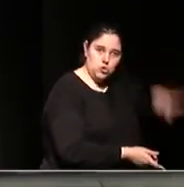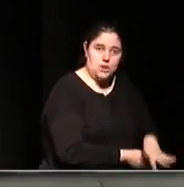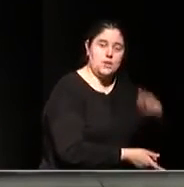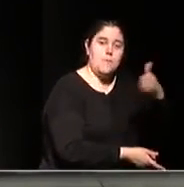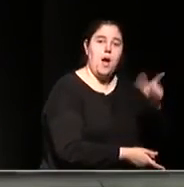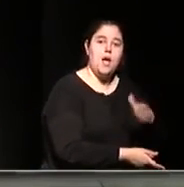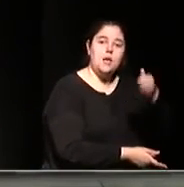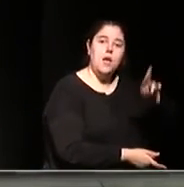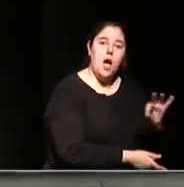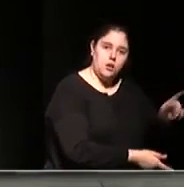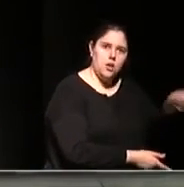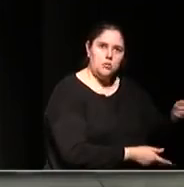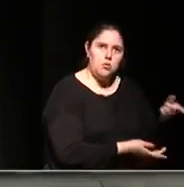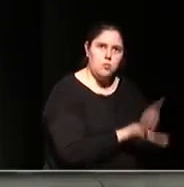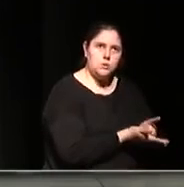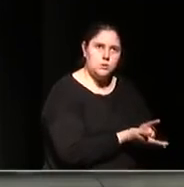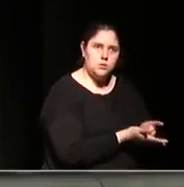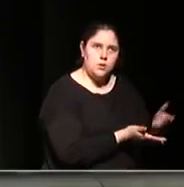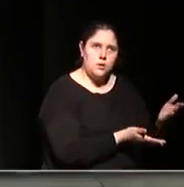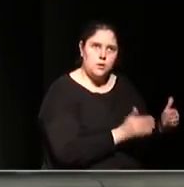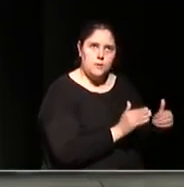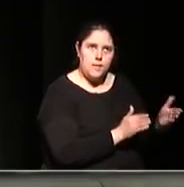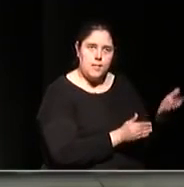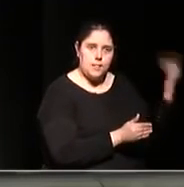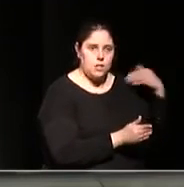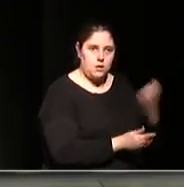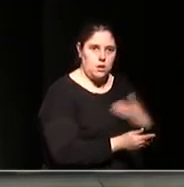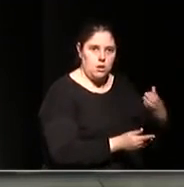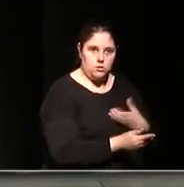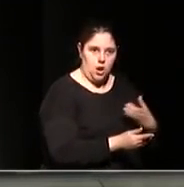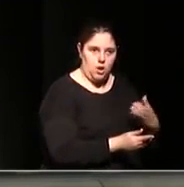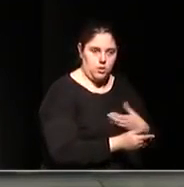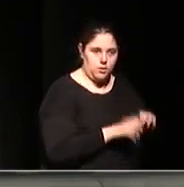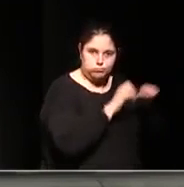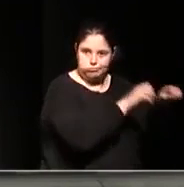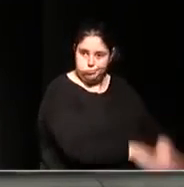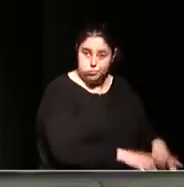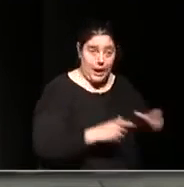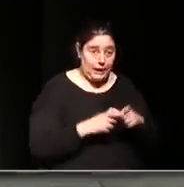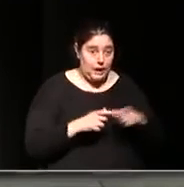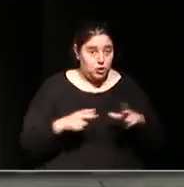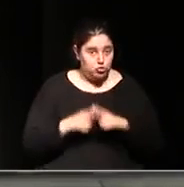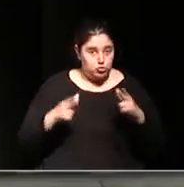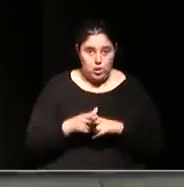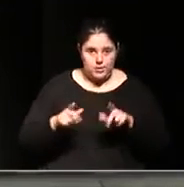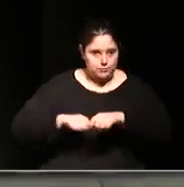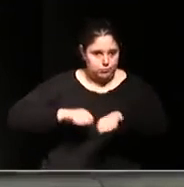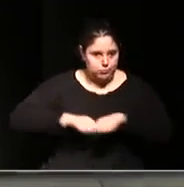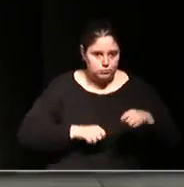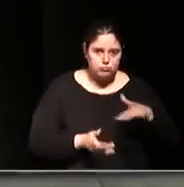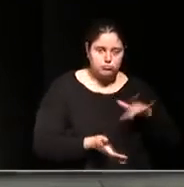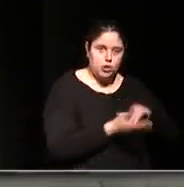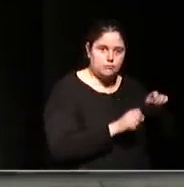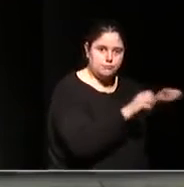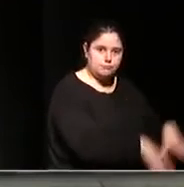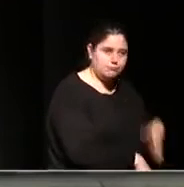Ballart, que feia un mes i poc que havia plegat d'alcalde i havia trencat el carnet dels socialistes, al plegar va dir: el